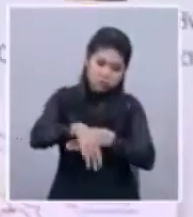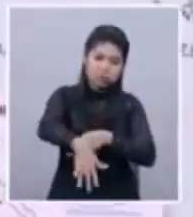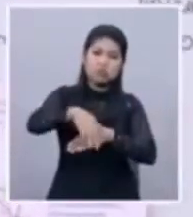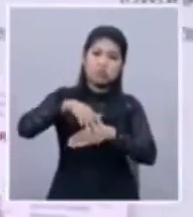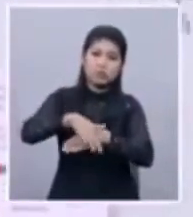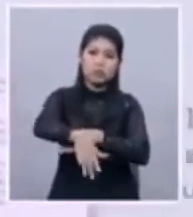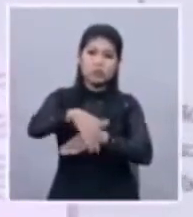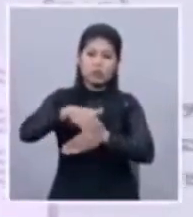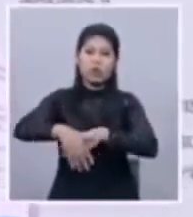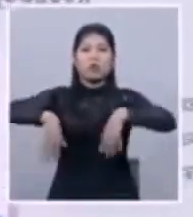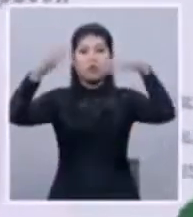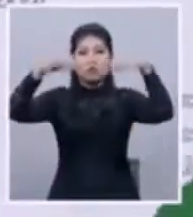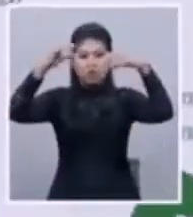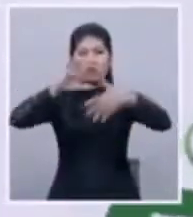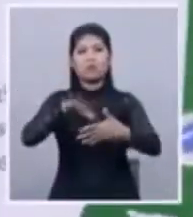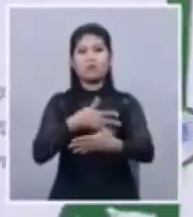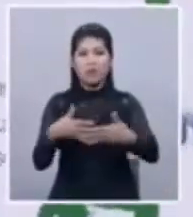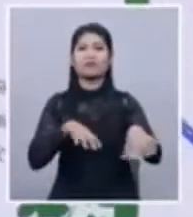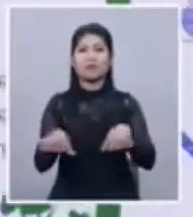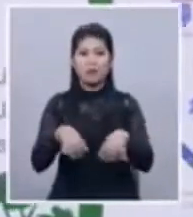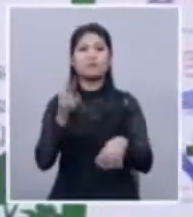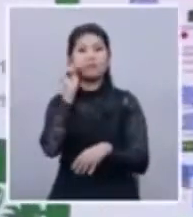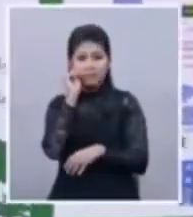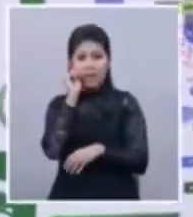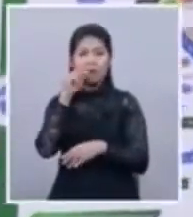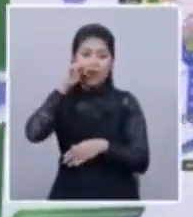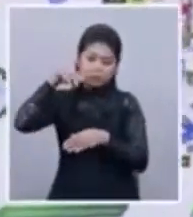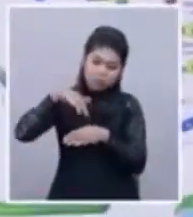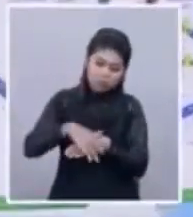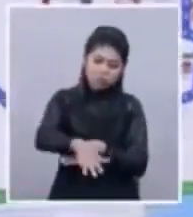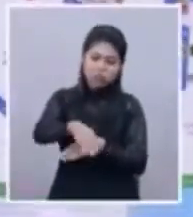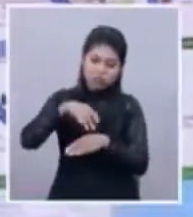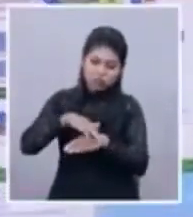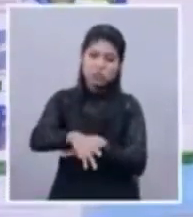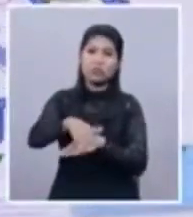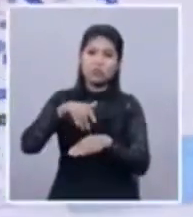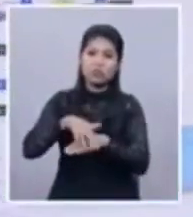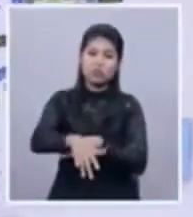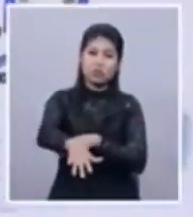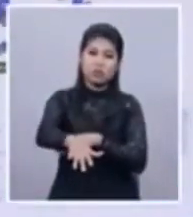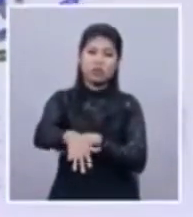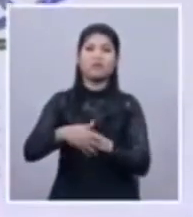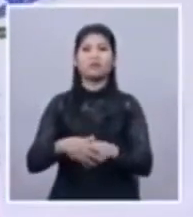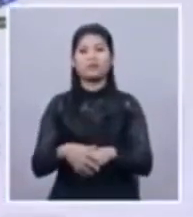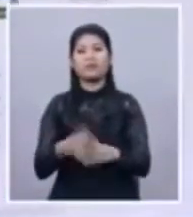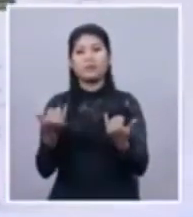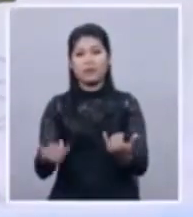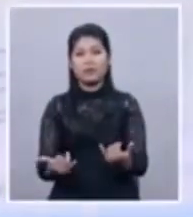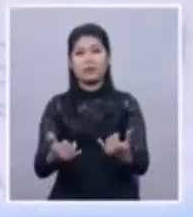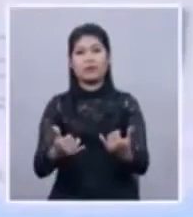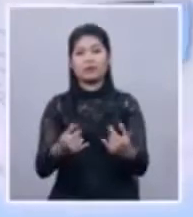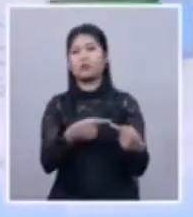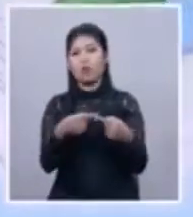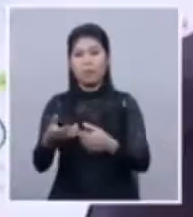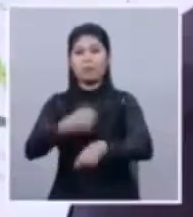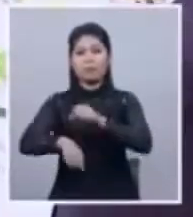นน่ะในฤดูฝนก็ยังมีแผนการจัดสรรน้ำการส่งน้ำจากเขื่อนเช่นเดียวกันหลังจากนั้นก็มีการจะใช้เข้าสู่การ